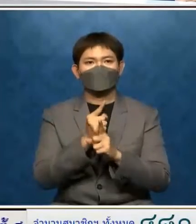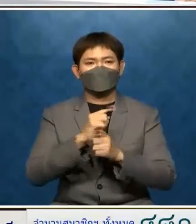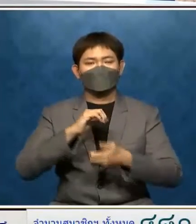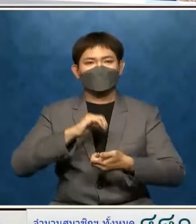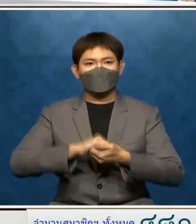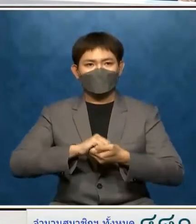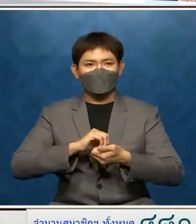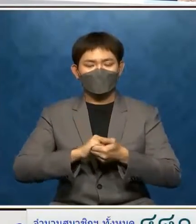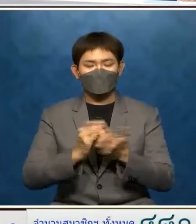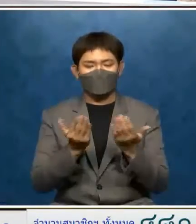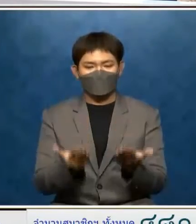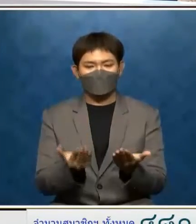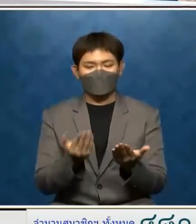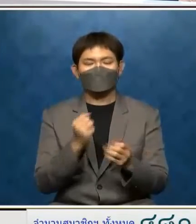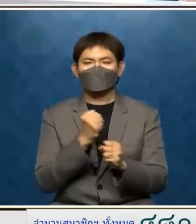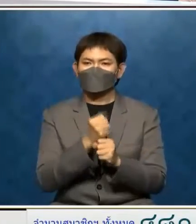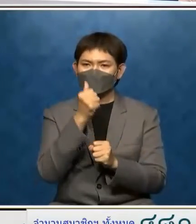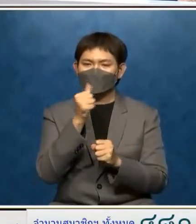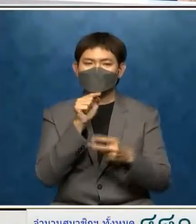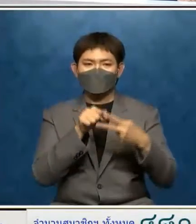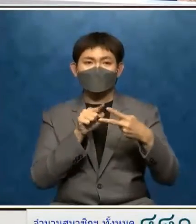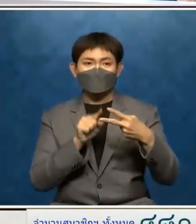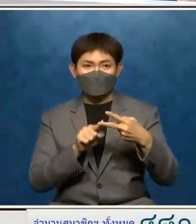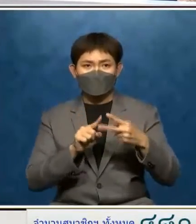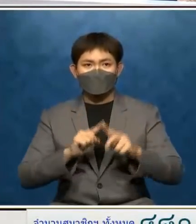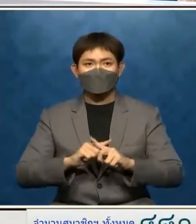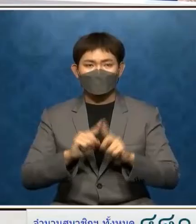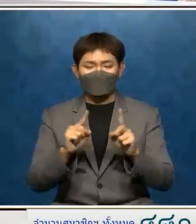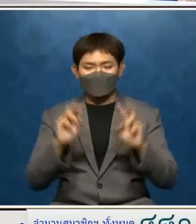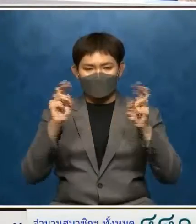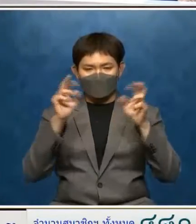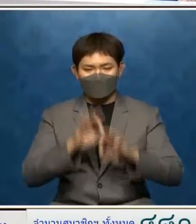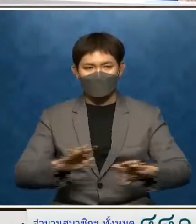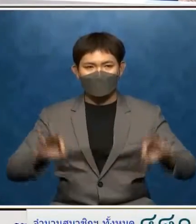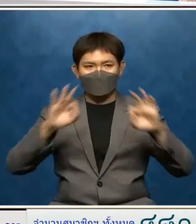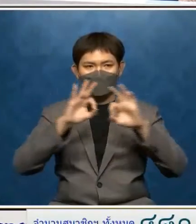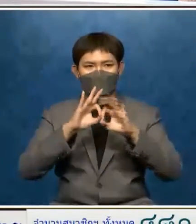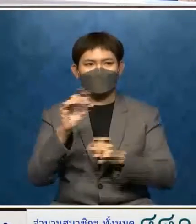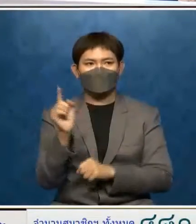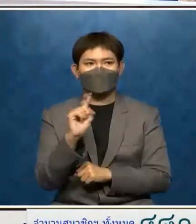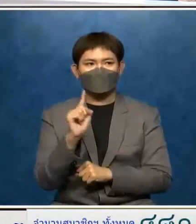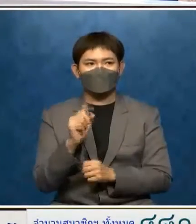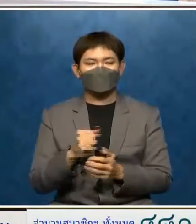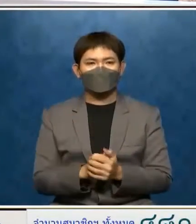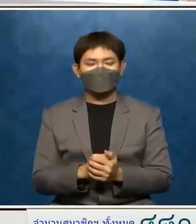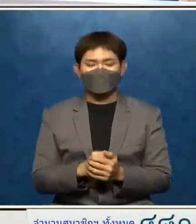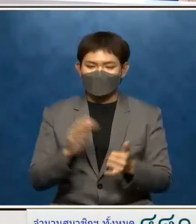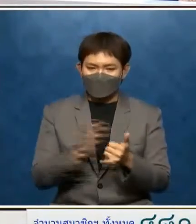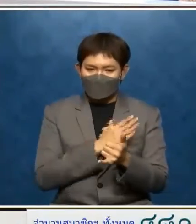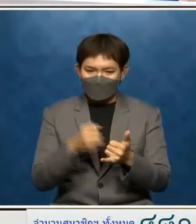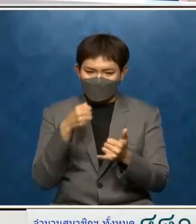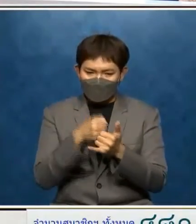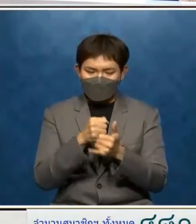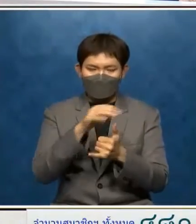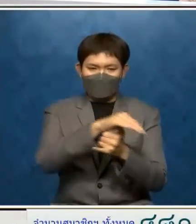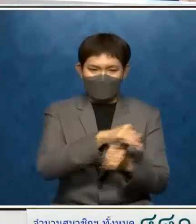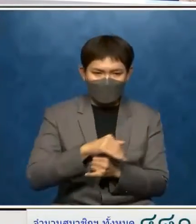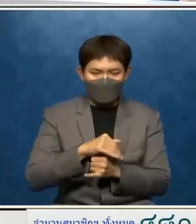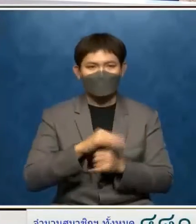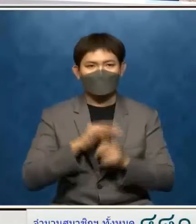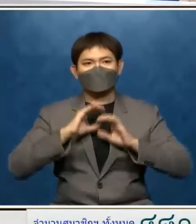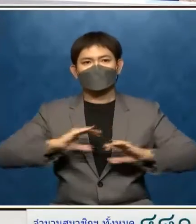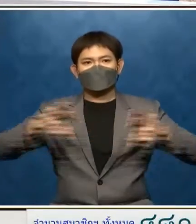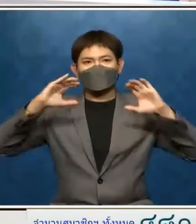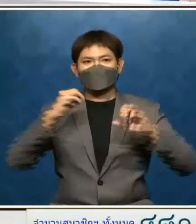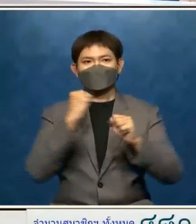สัญญาทั้งสองฉบับได้หลกใหญ่ใจความ กำหนดให้การทรมานและการอุมหายโดยจารุที่รัฐเป็ค